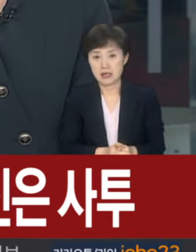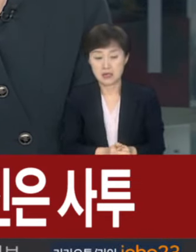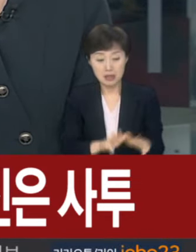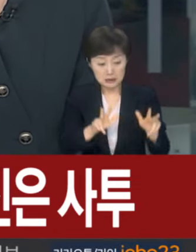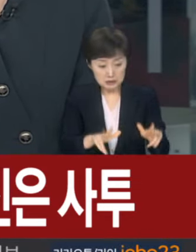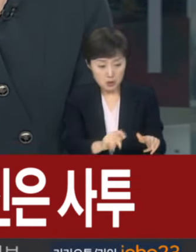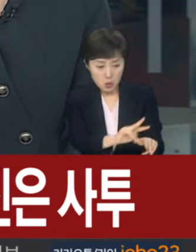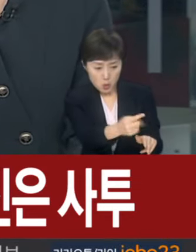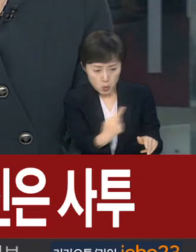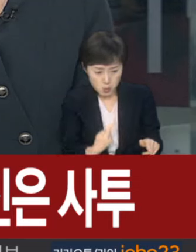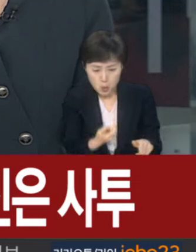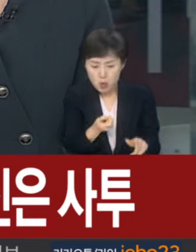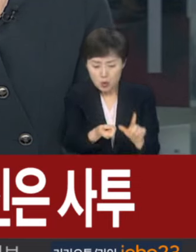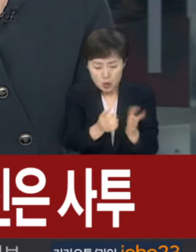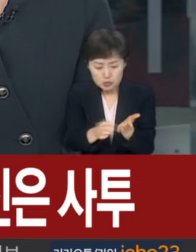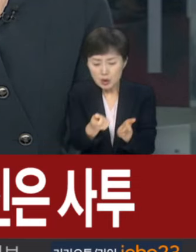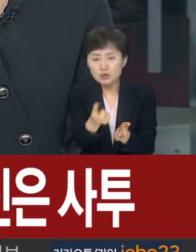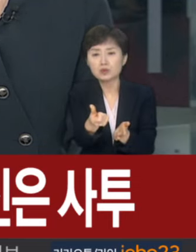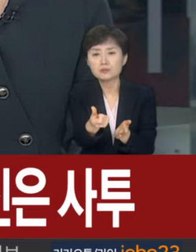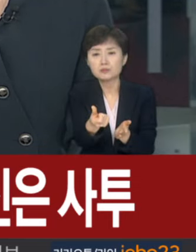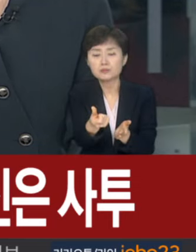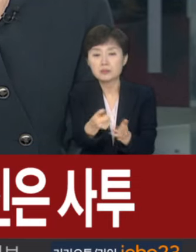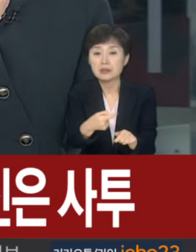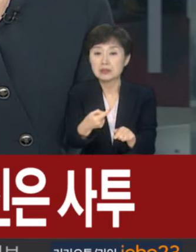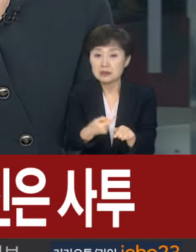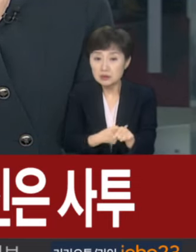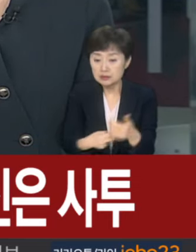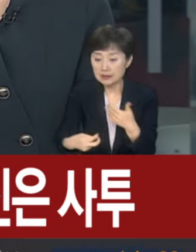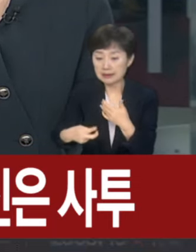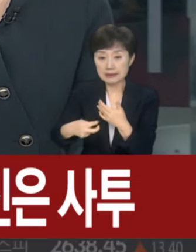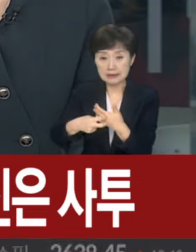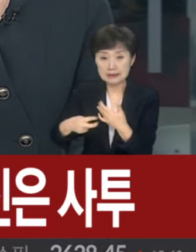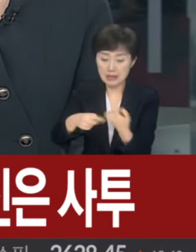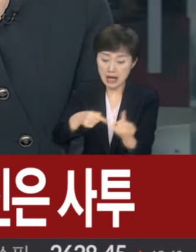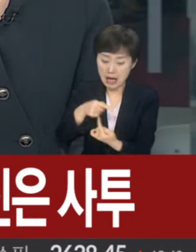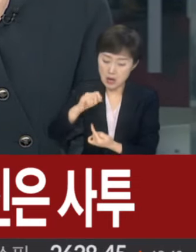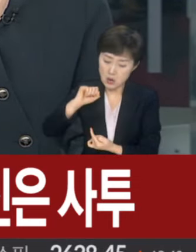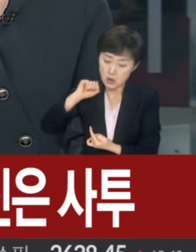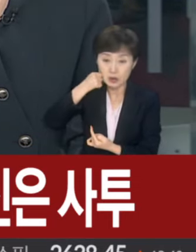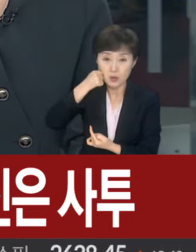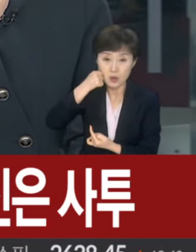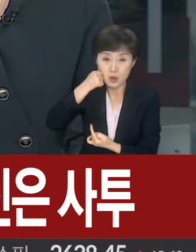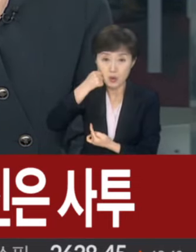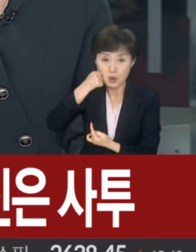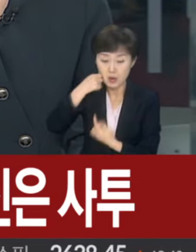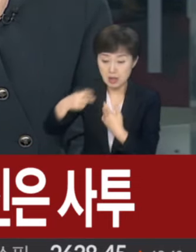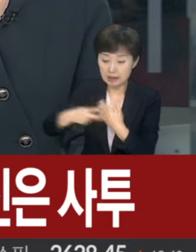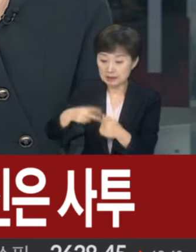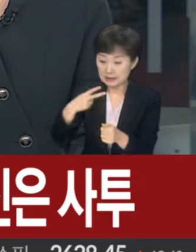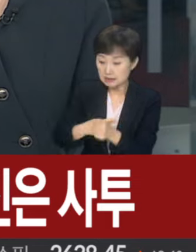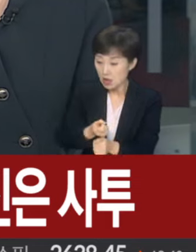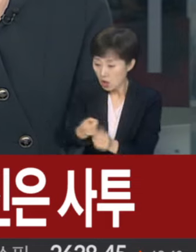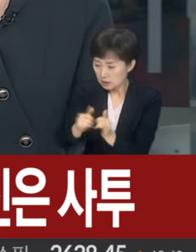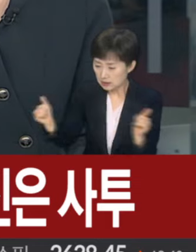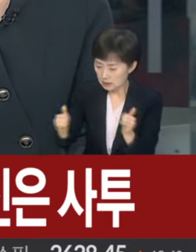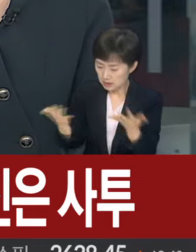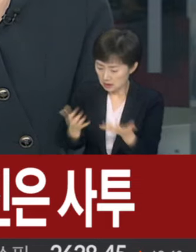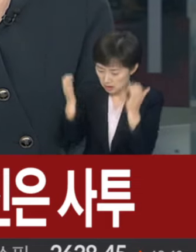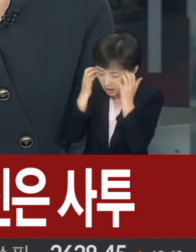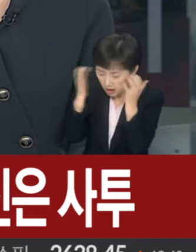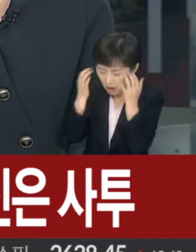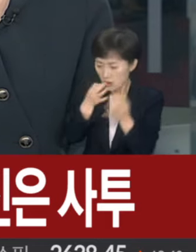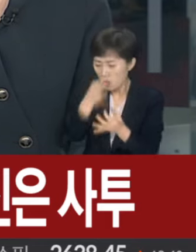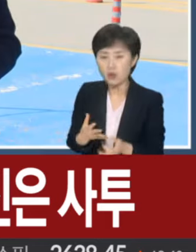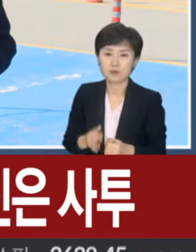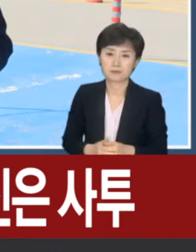아직 극소수입니다. 의료 공백이 길어지면서 남은 의료진들의 고충은 점차 커지고 있습니다. 광주대학병원에 나가 있는